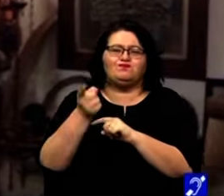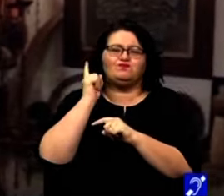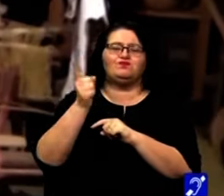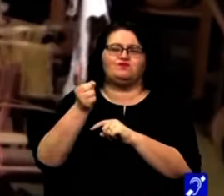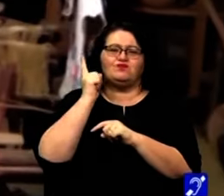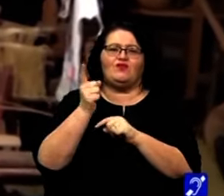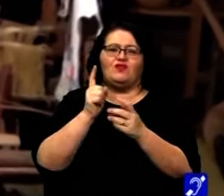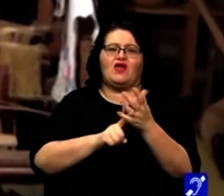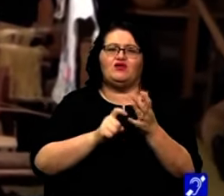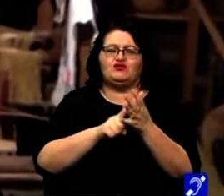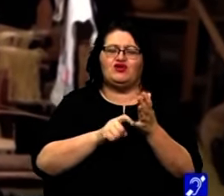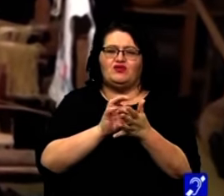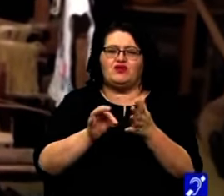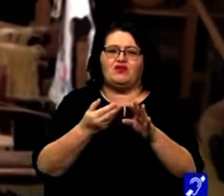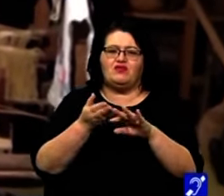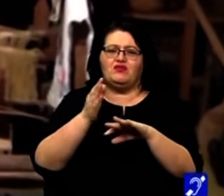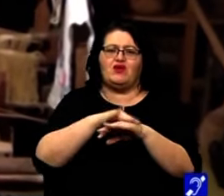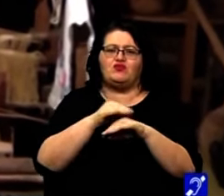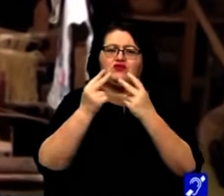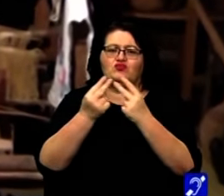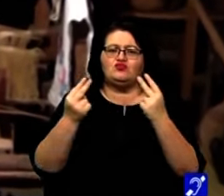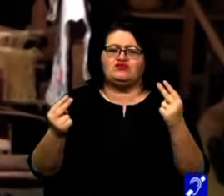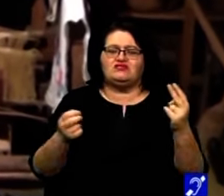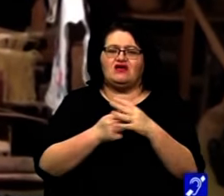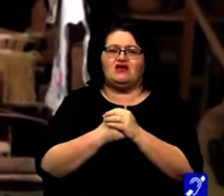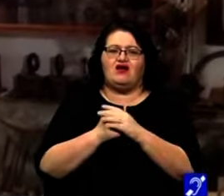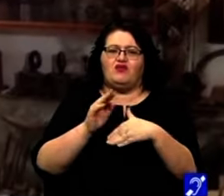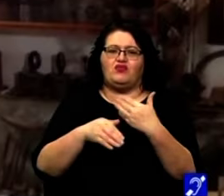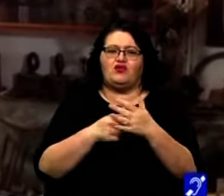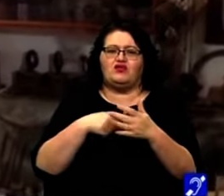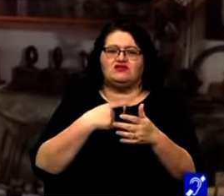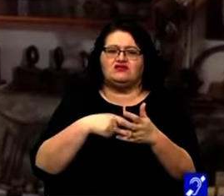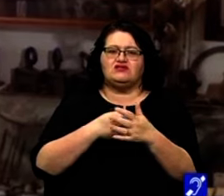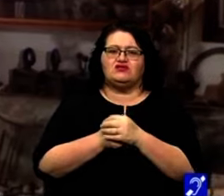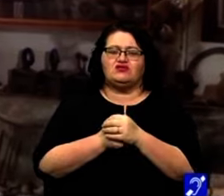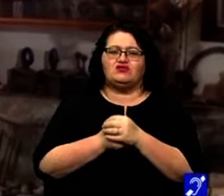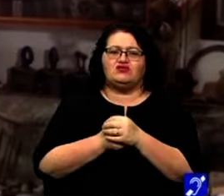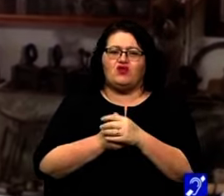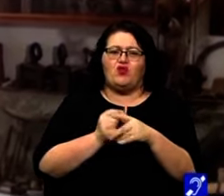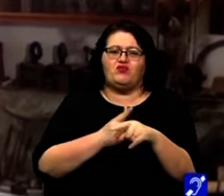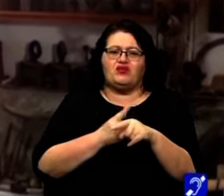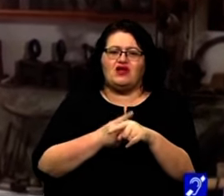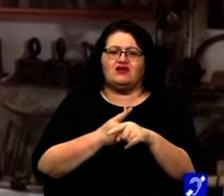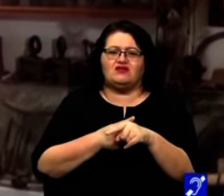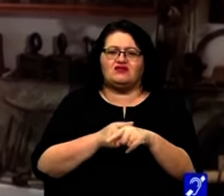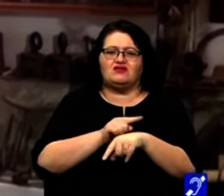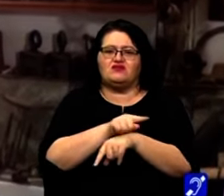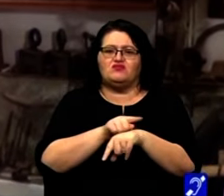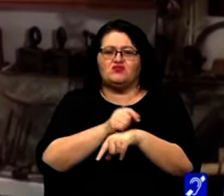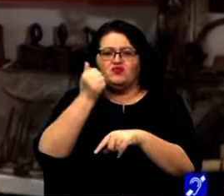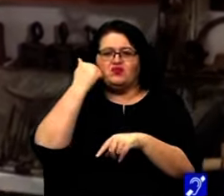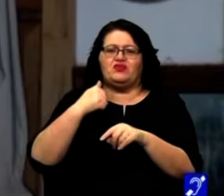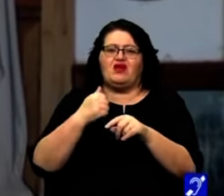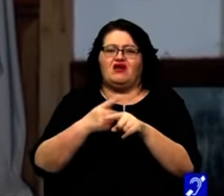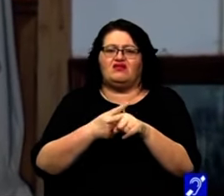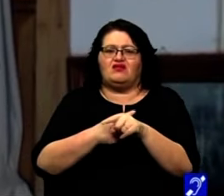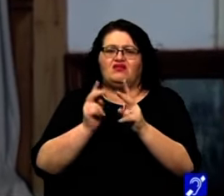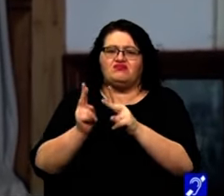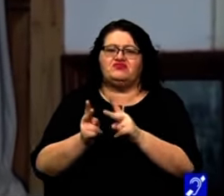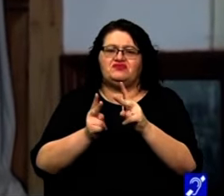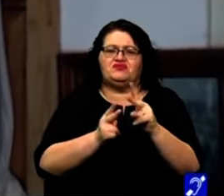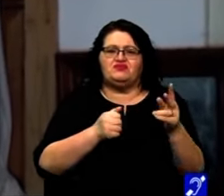au solicitat-o mai multe muzee. Apoi sunt obiectele din epoca pietrei și tot așa